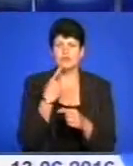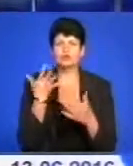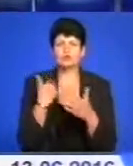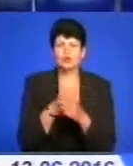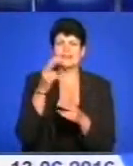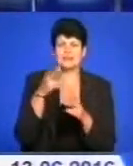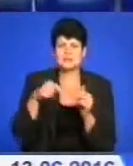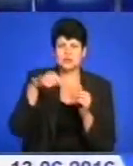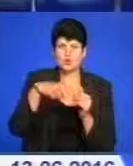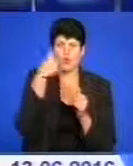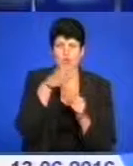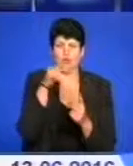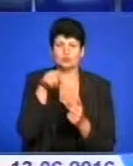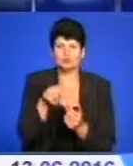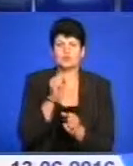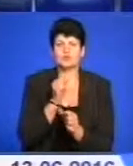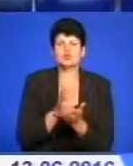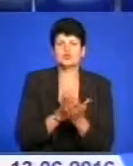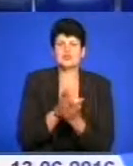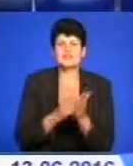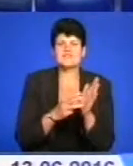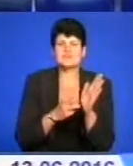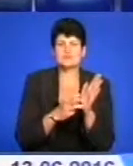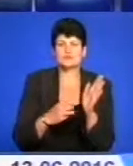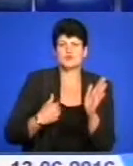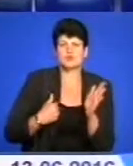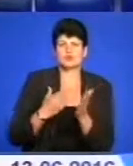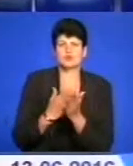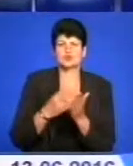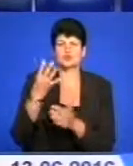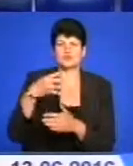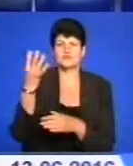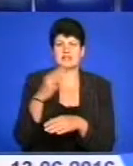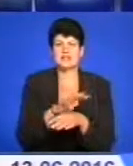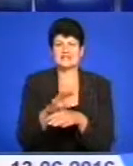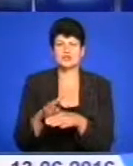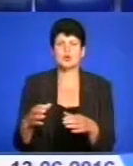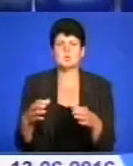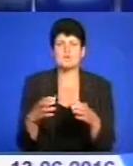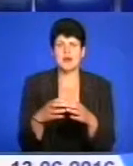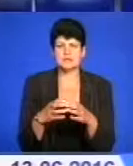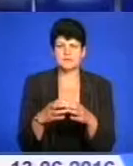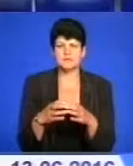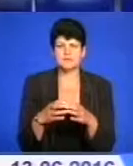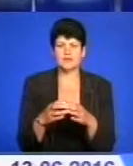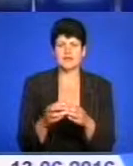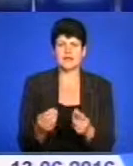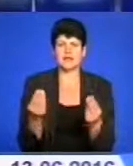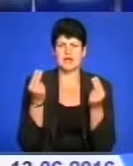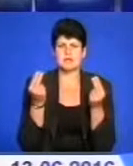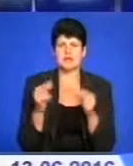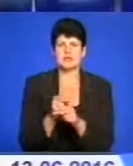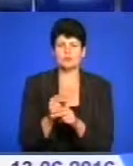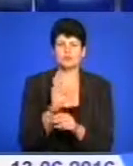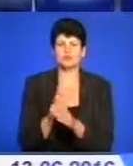кінця цього року тут служитимуть 800 військовослужбовців 44-ї артилерійської бригади. Капітальний ремонт приміщення